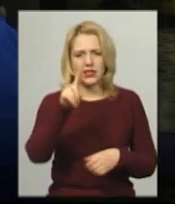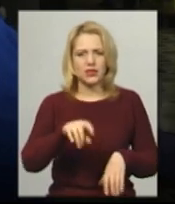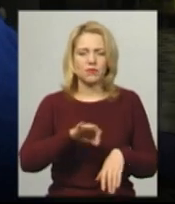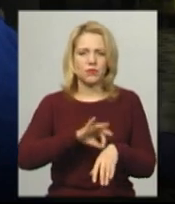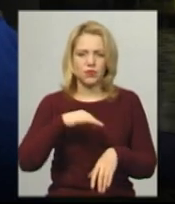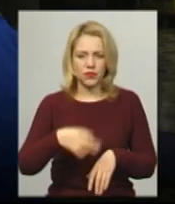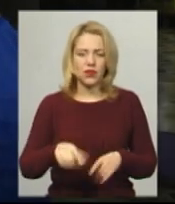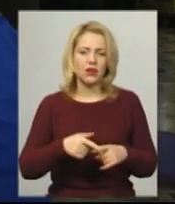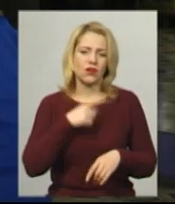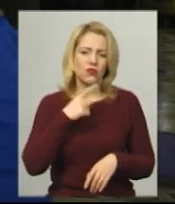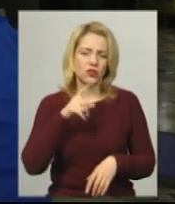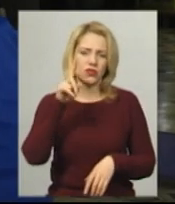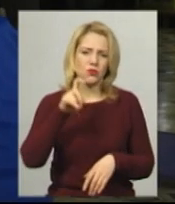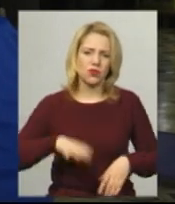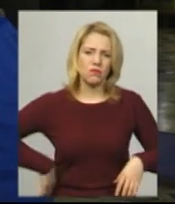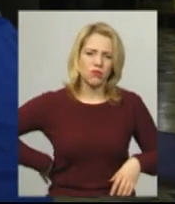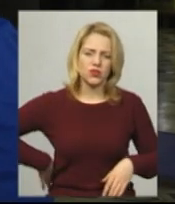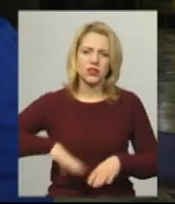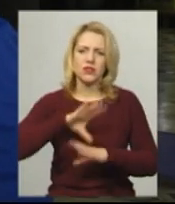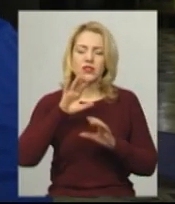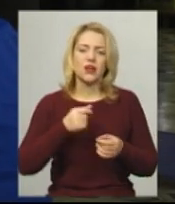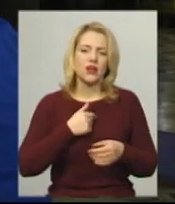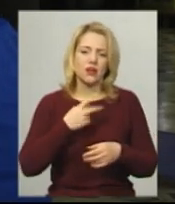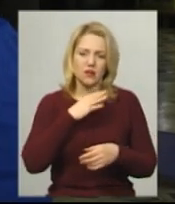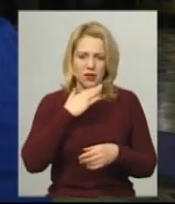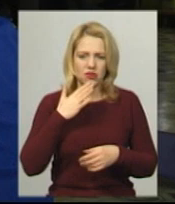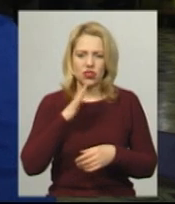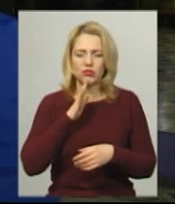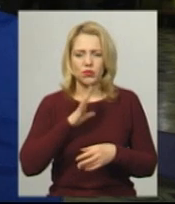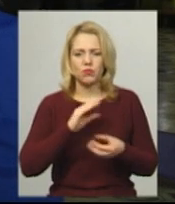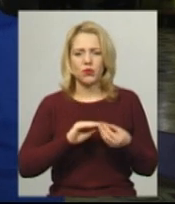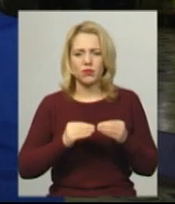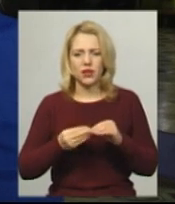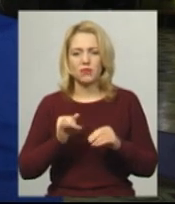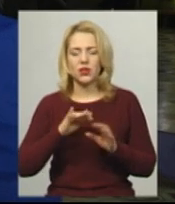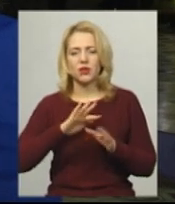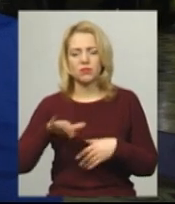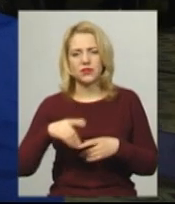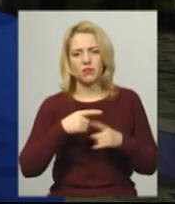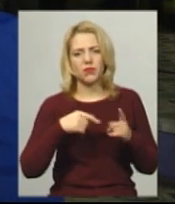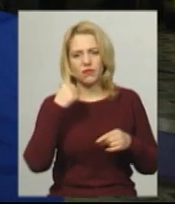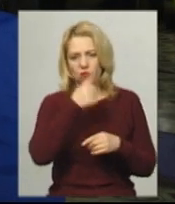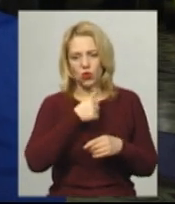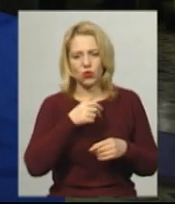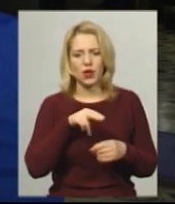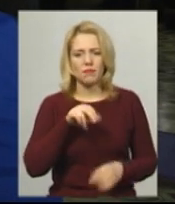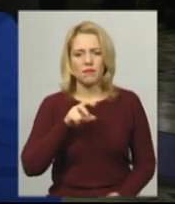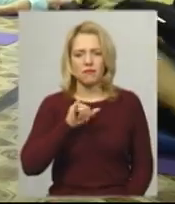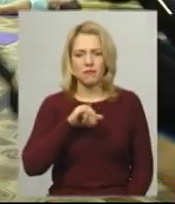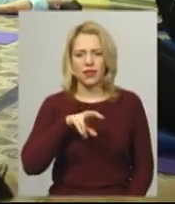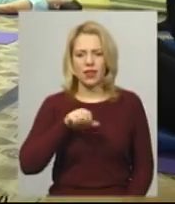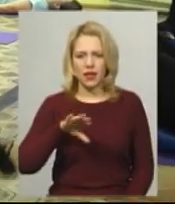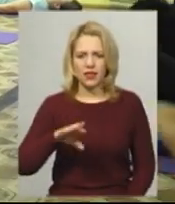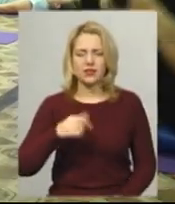робота, виходить, і поясниця, напевно, що в кожної, ну, багатьох жінок були проблеми з цим. Після півроку пілатеса я про це забула, дійсно